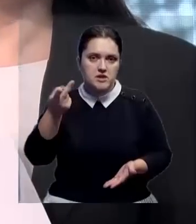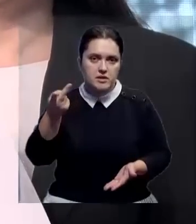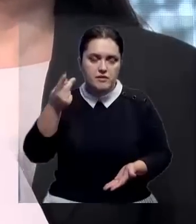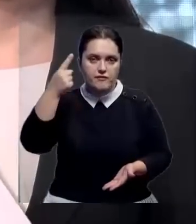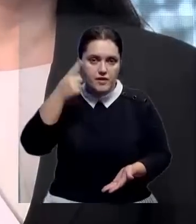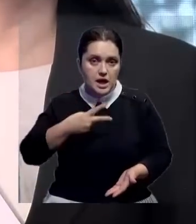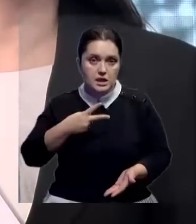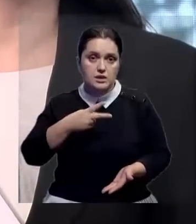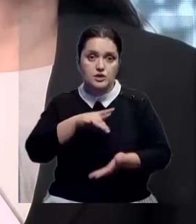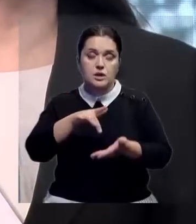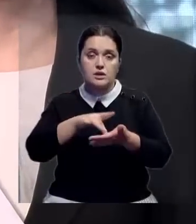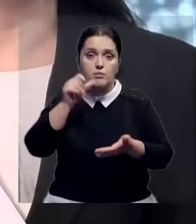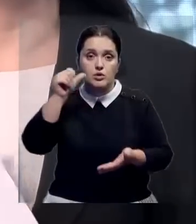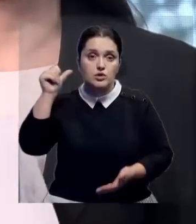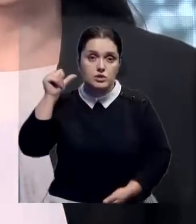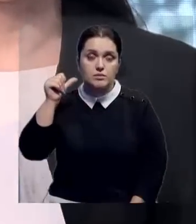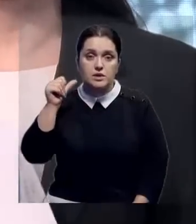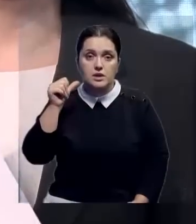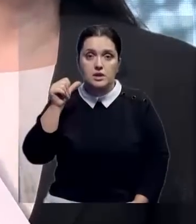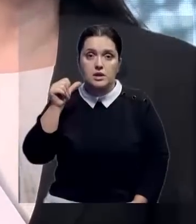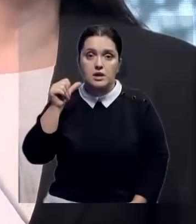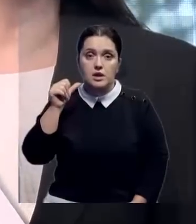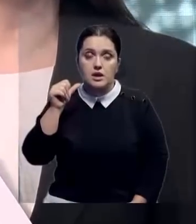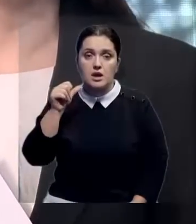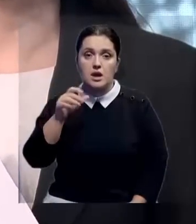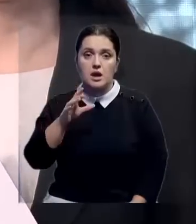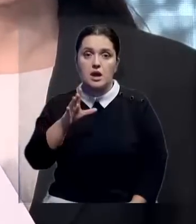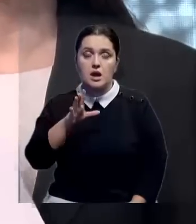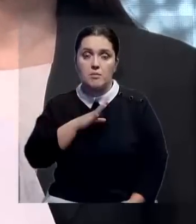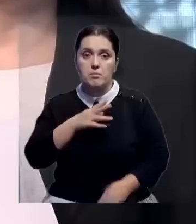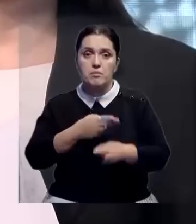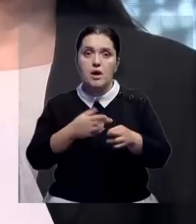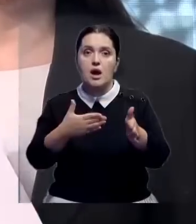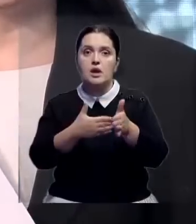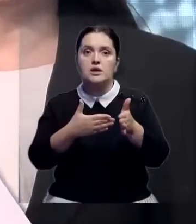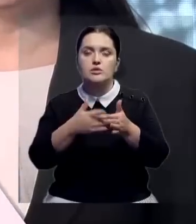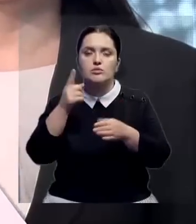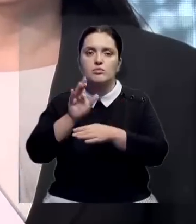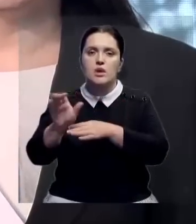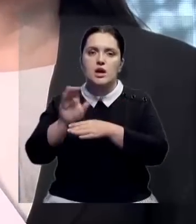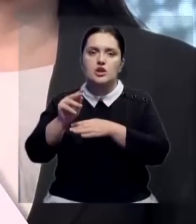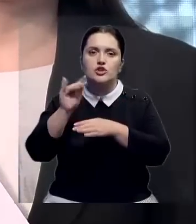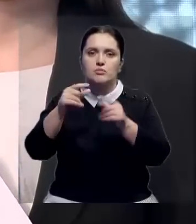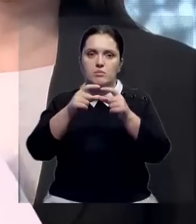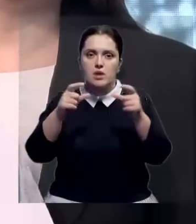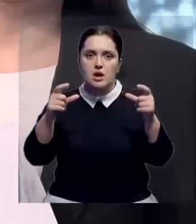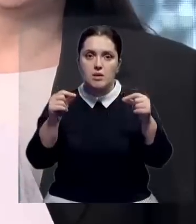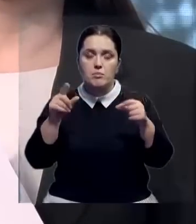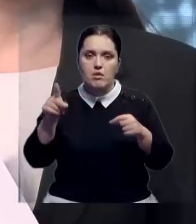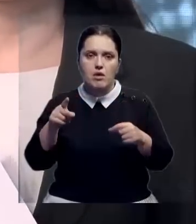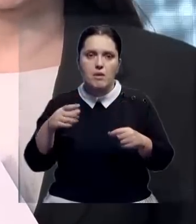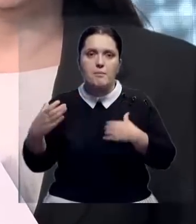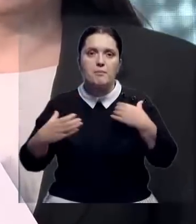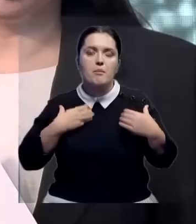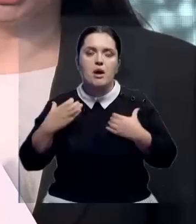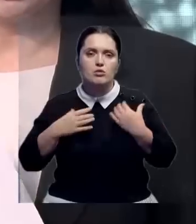которые, отмечу, в прошлом году еще ввели ограничения на ввоз чипов в Китай, боятся, что армия Китая может обойти их армию